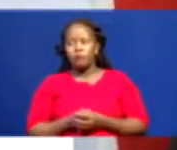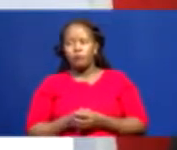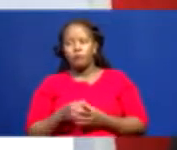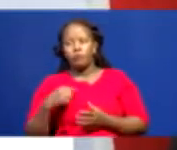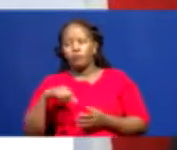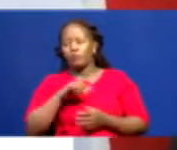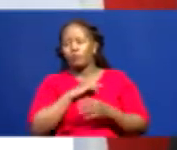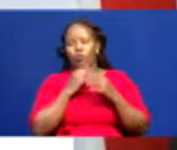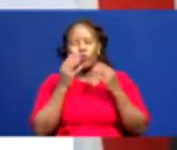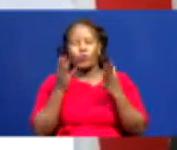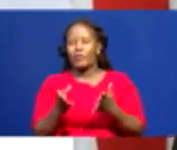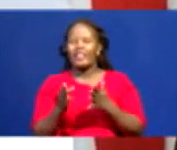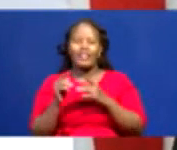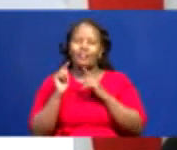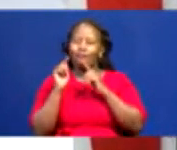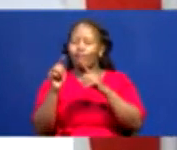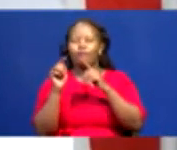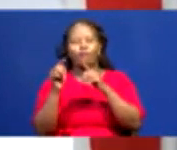Tunalaani vikali